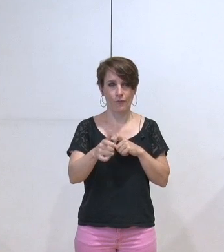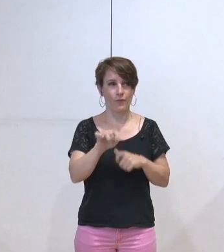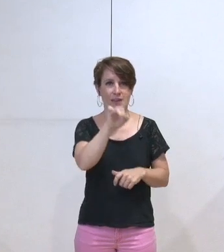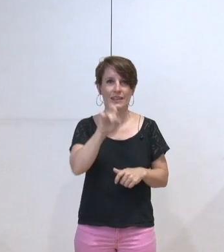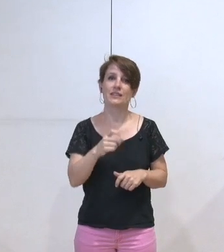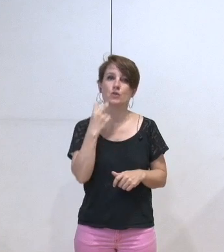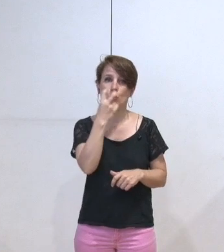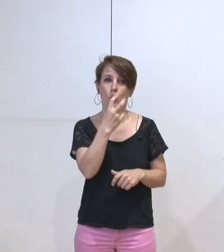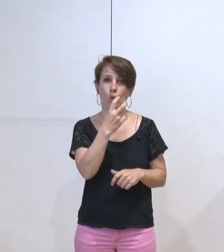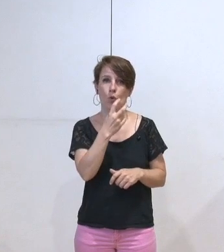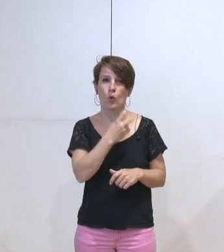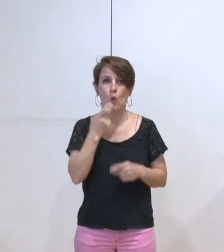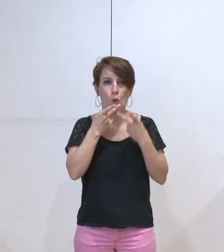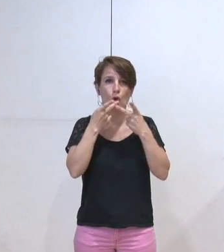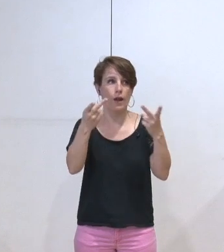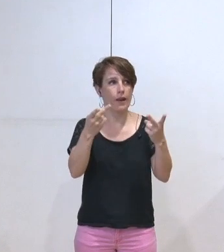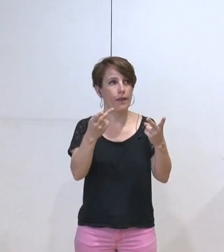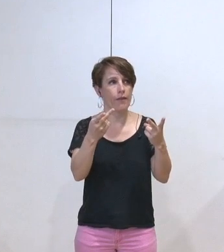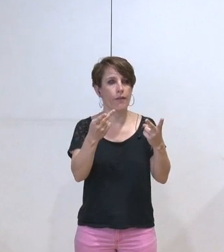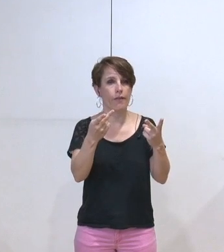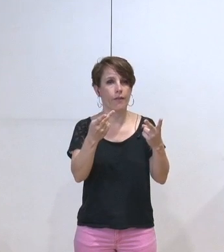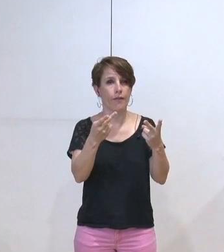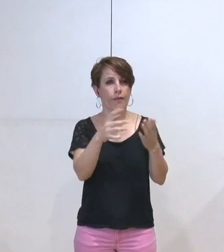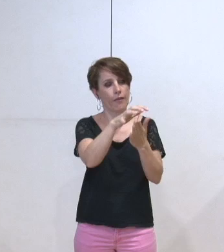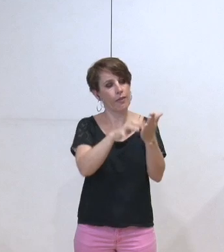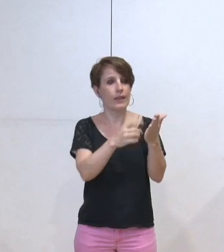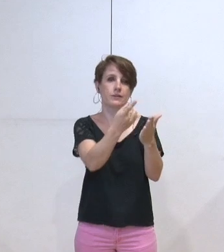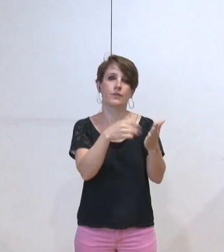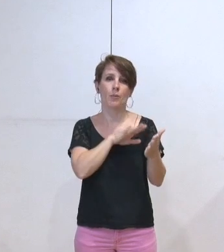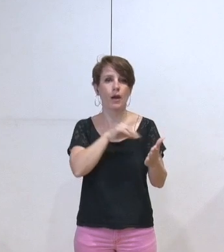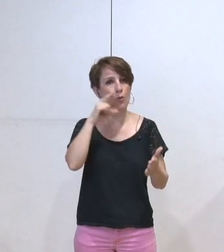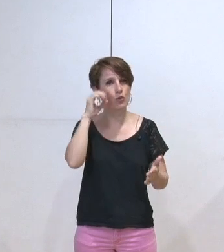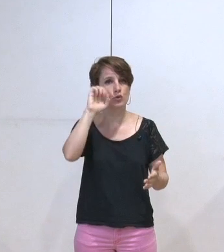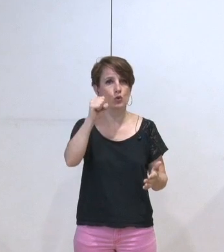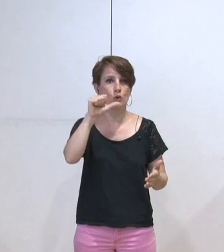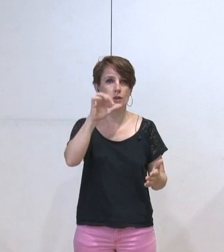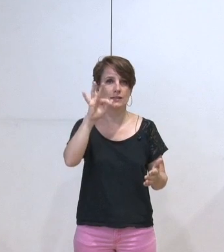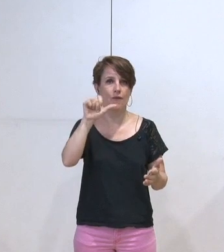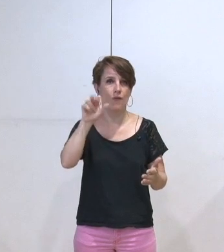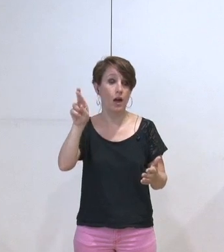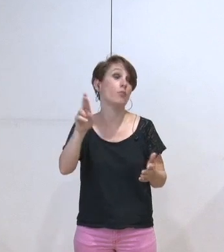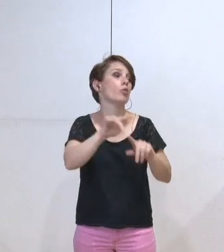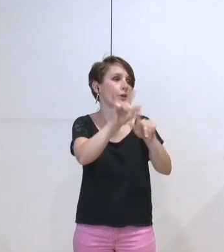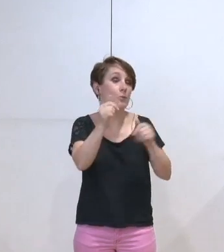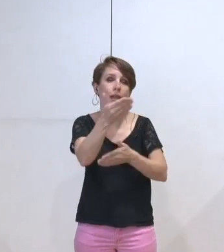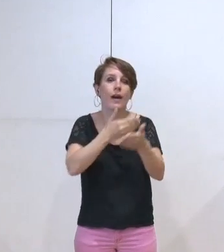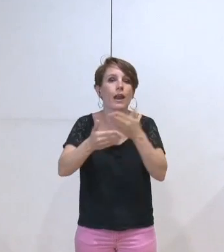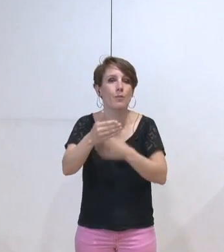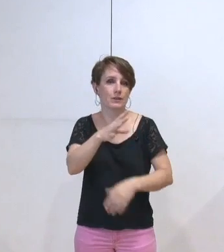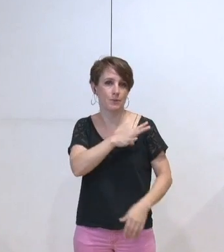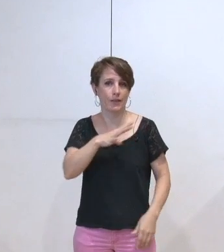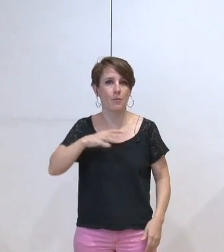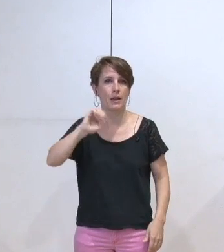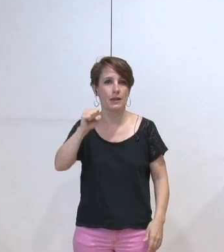Monsieur Safar et donc qui va être lu j'imagine par Marie